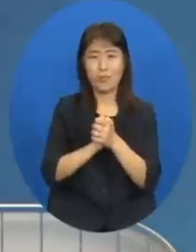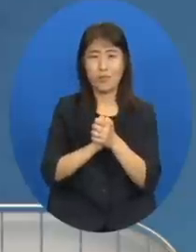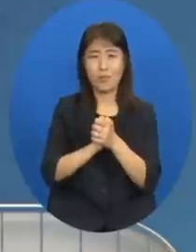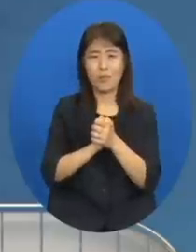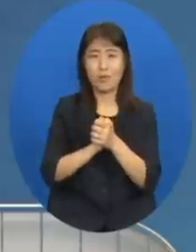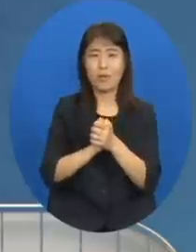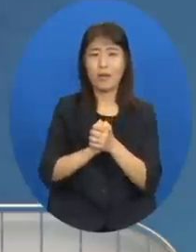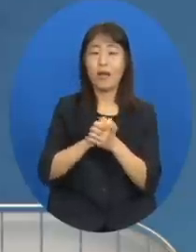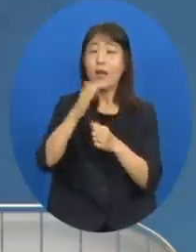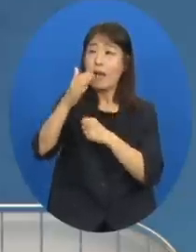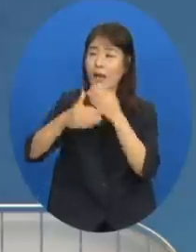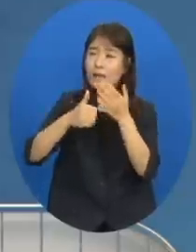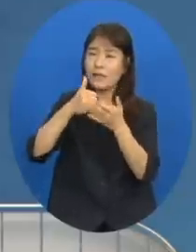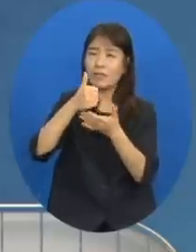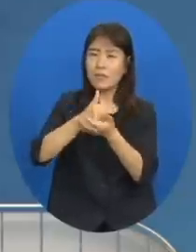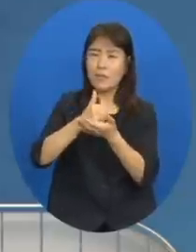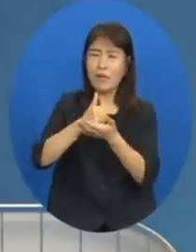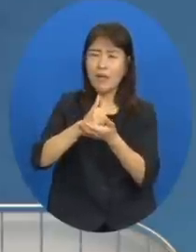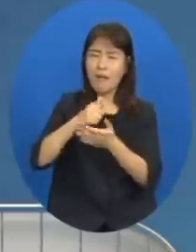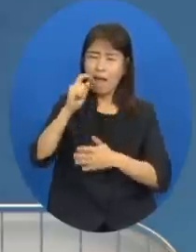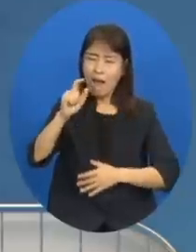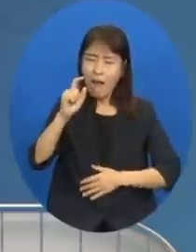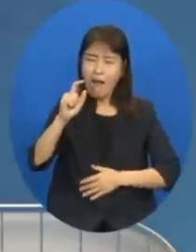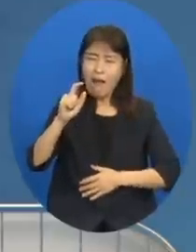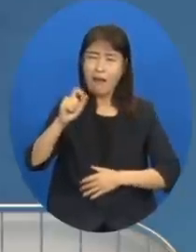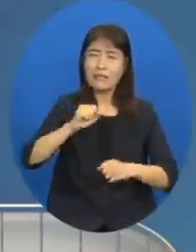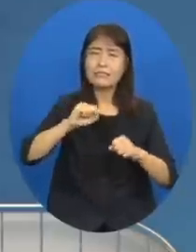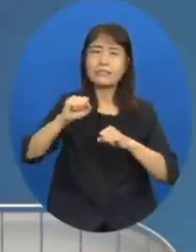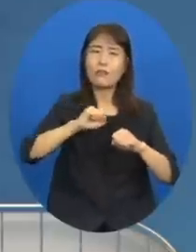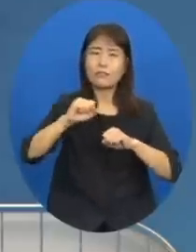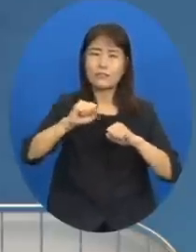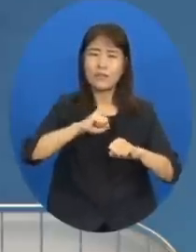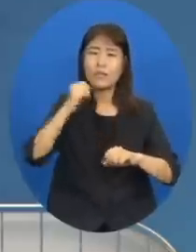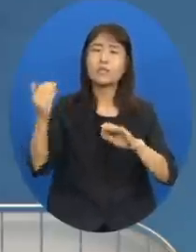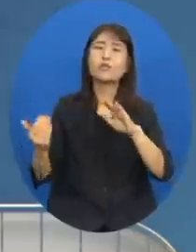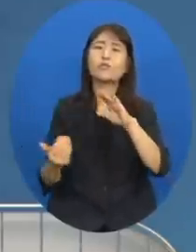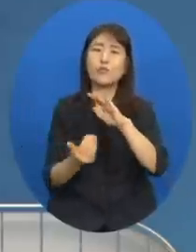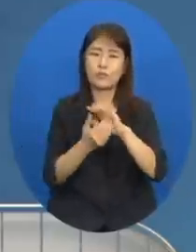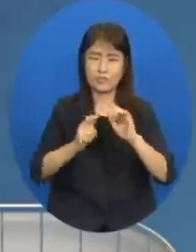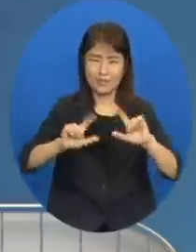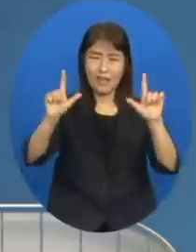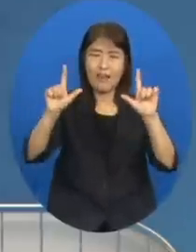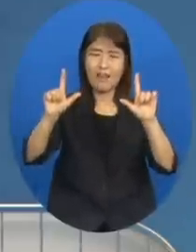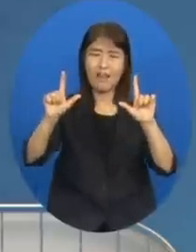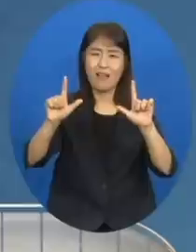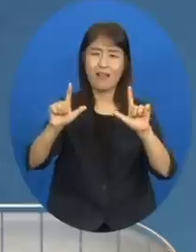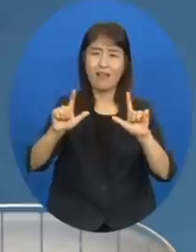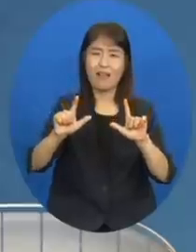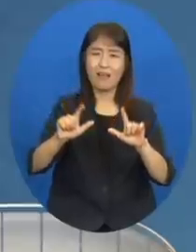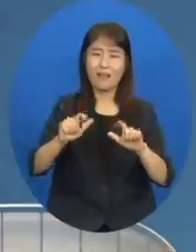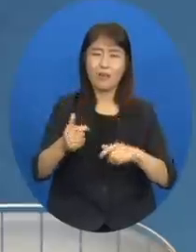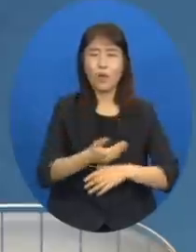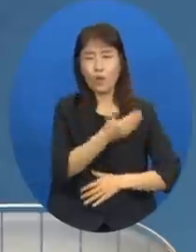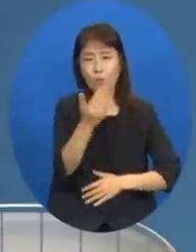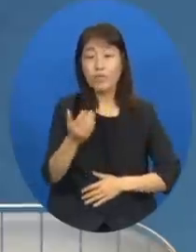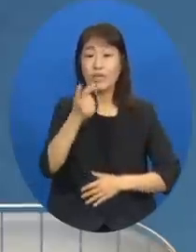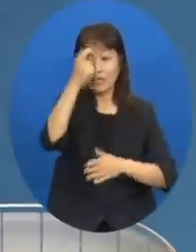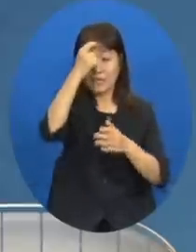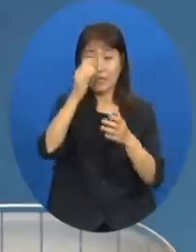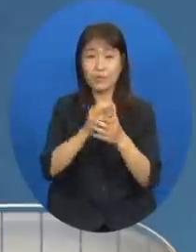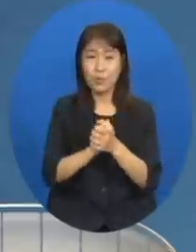정말 강한 은혜의 역사가 일어나고 있습니다 겨우 여러분들이 기도 또 여러분들의